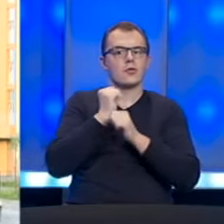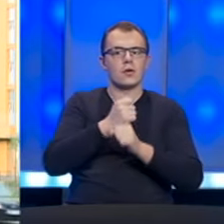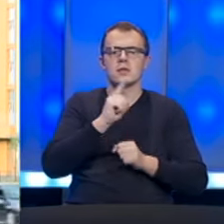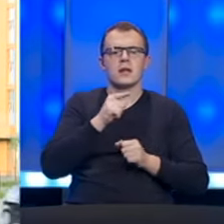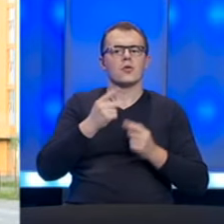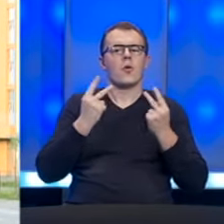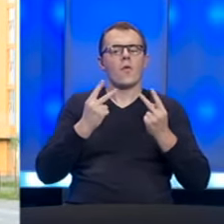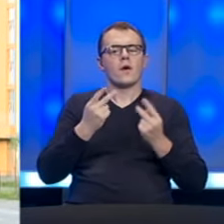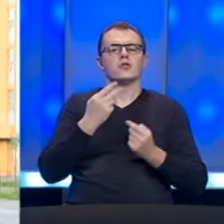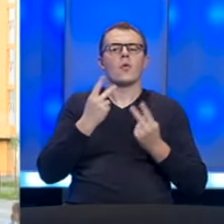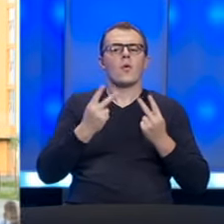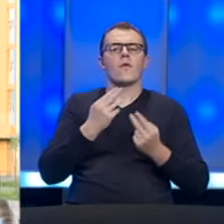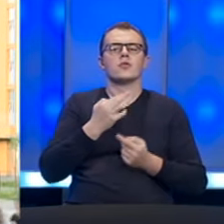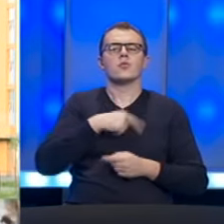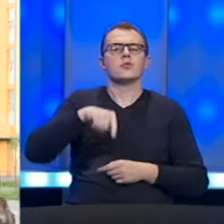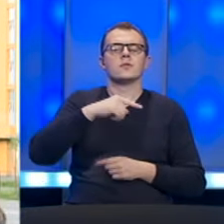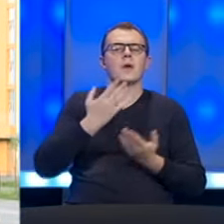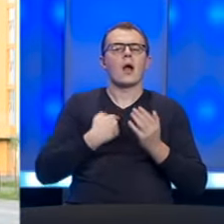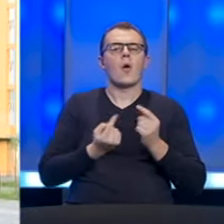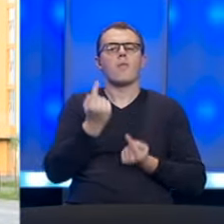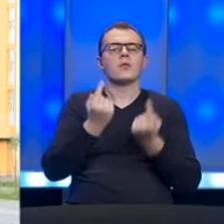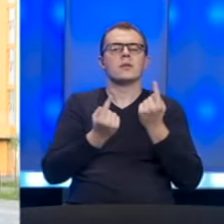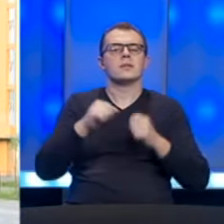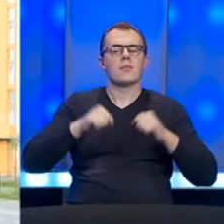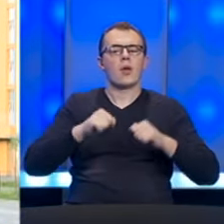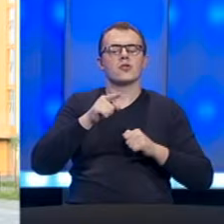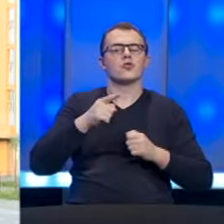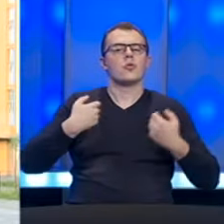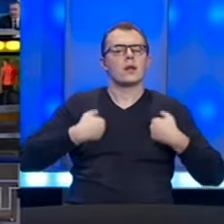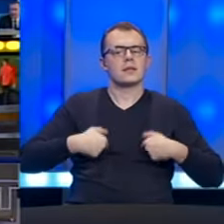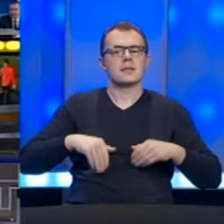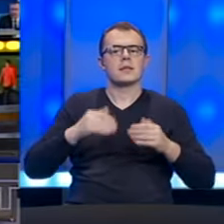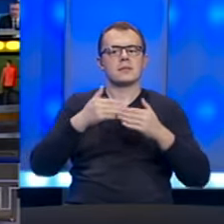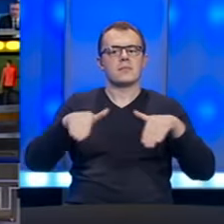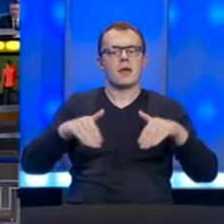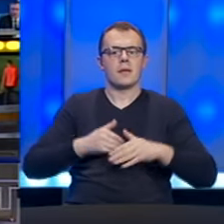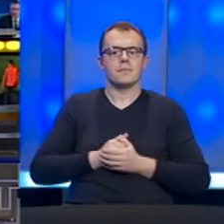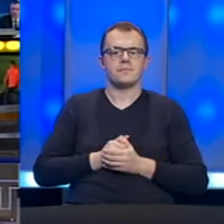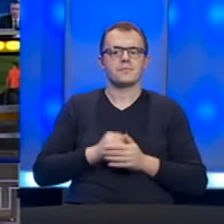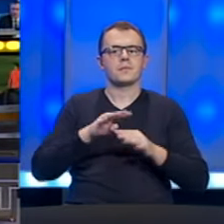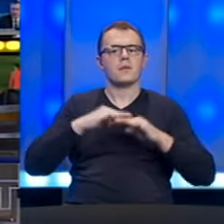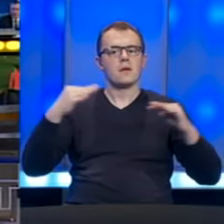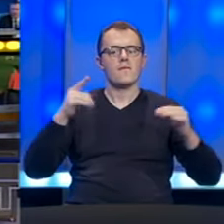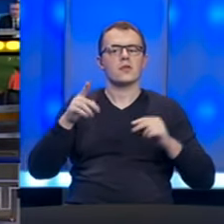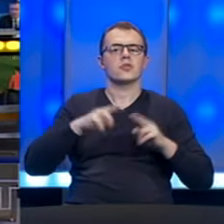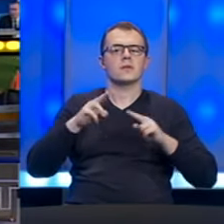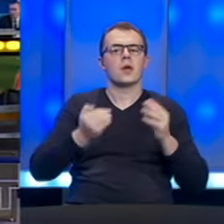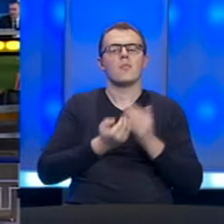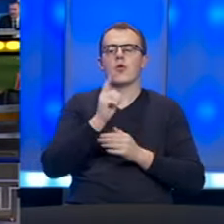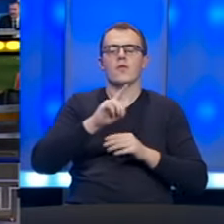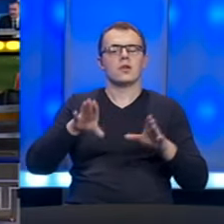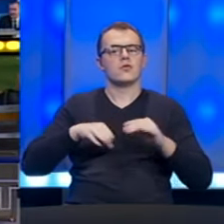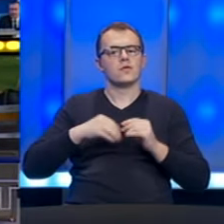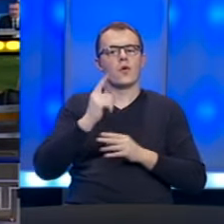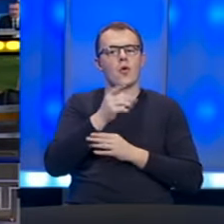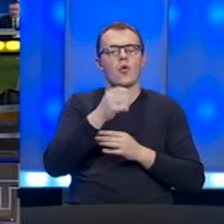toliko važno koliko ćemo se mi kao pojedinci ponašati u toj relaksaciji mjera. Vijeće ministara ponovo nije usvojilo odluku